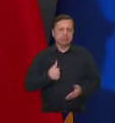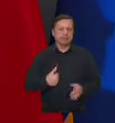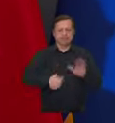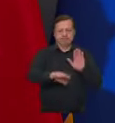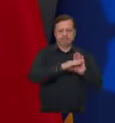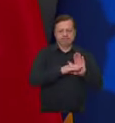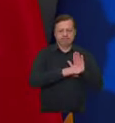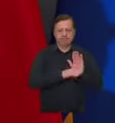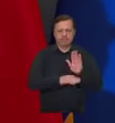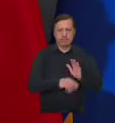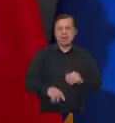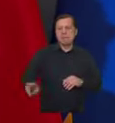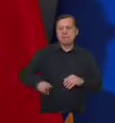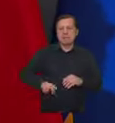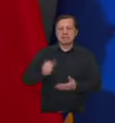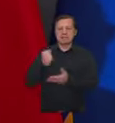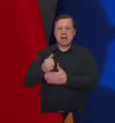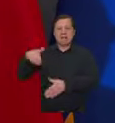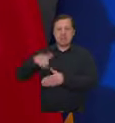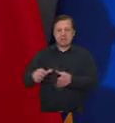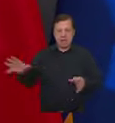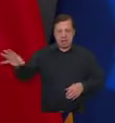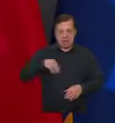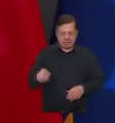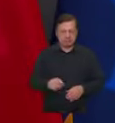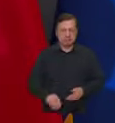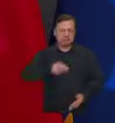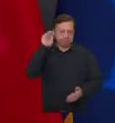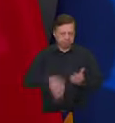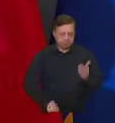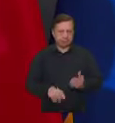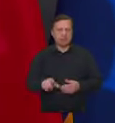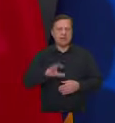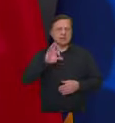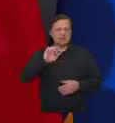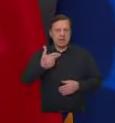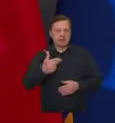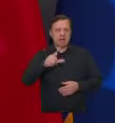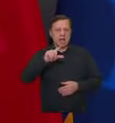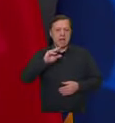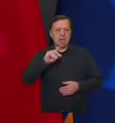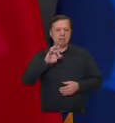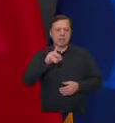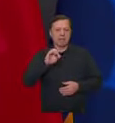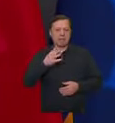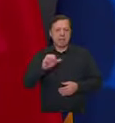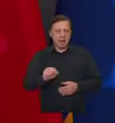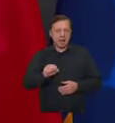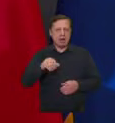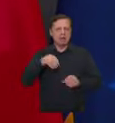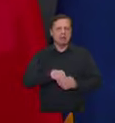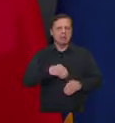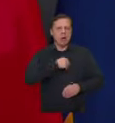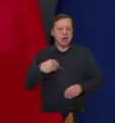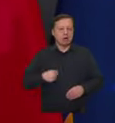rozporządzenia wspólnie z ministrem spraw wewnętrznych ogłaszającego stan epidemii w Polsce. Co to